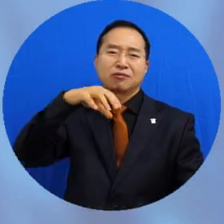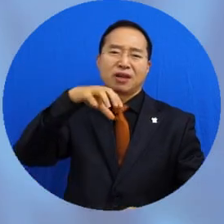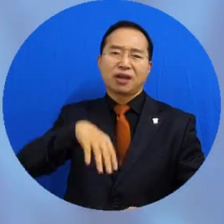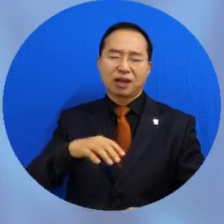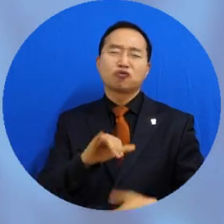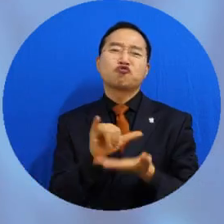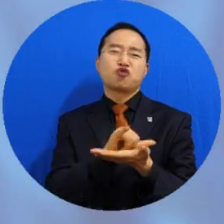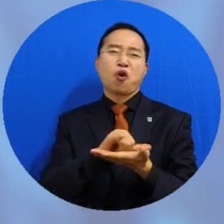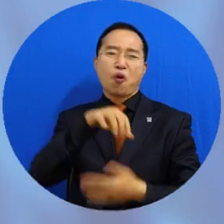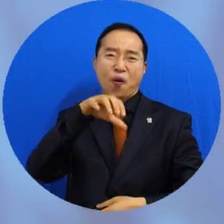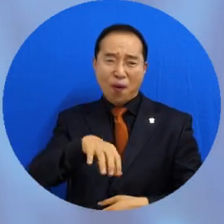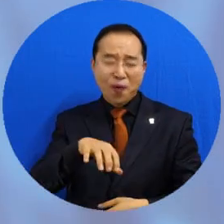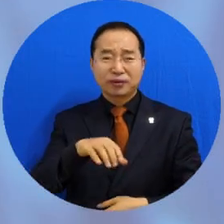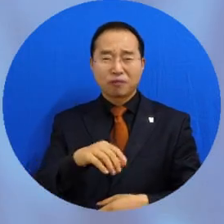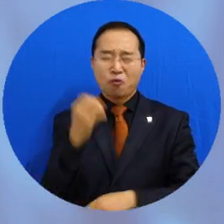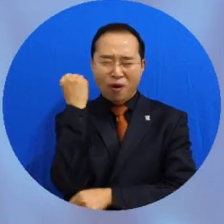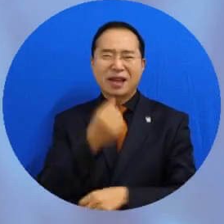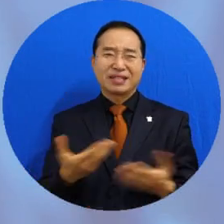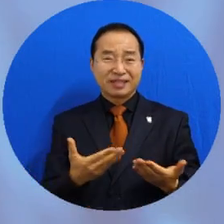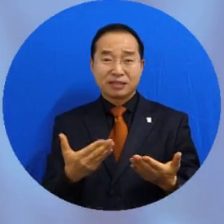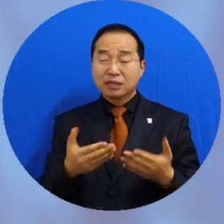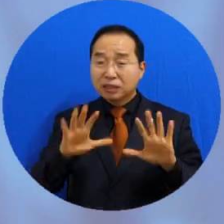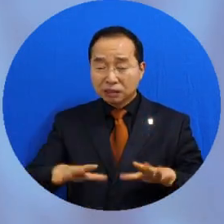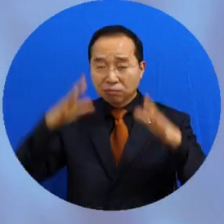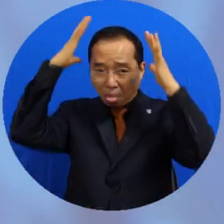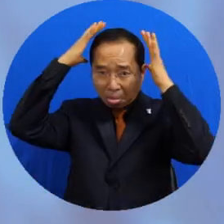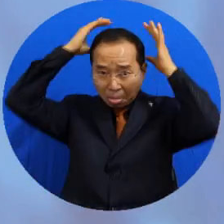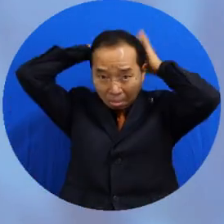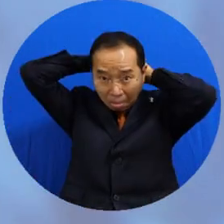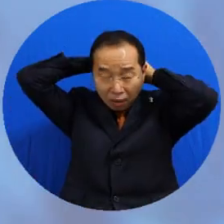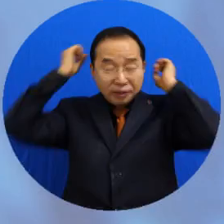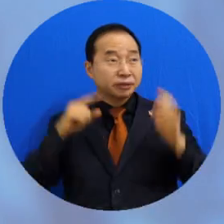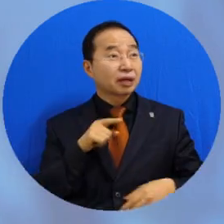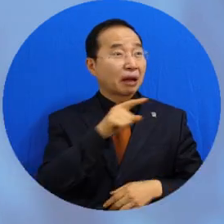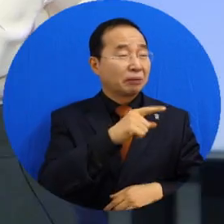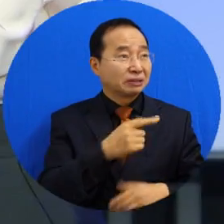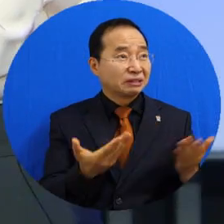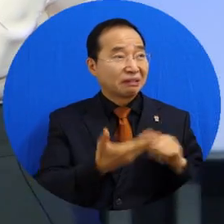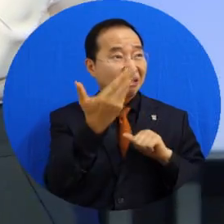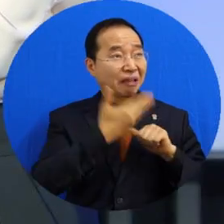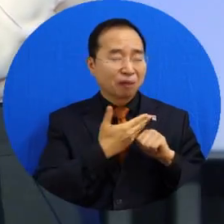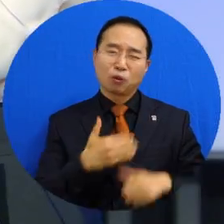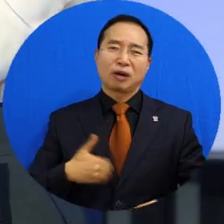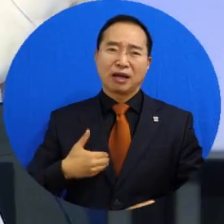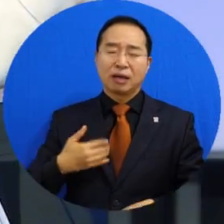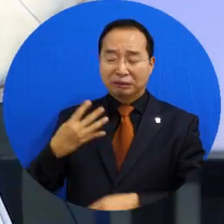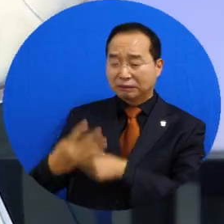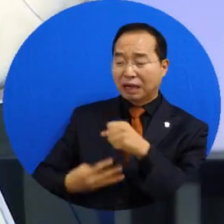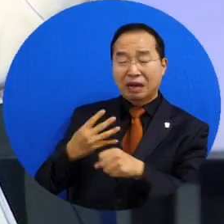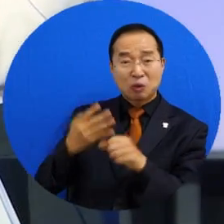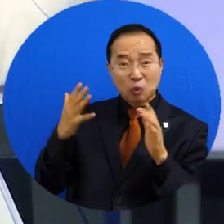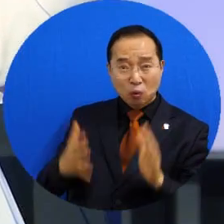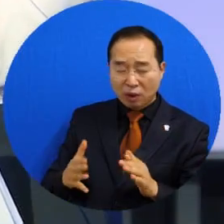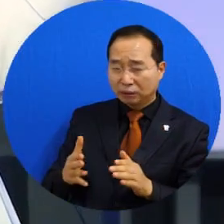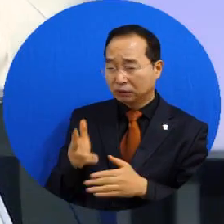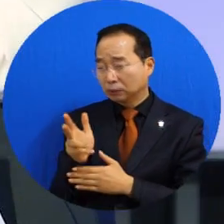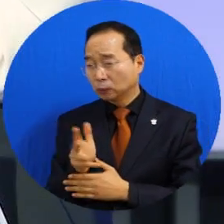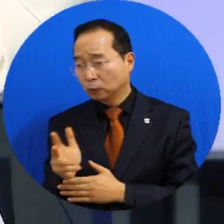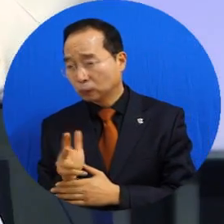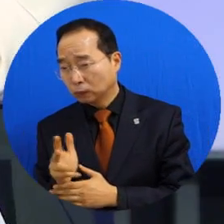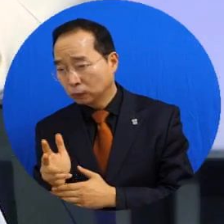이런 머리를 하고 아마 직장을 가면 곧바로 잘리지 않을까. 아, 정말요? 네, 근데 아무래도 지난 4년간 이 작업을